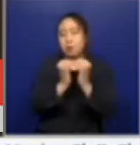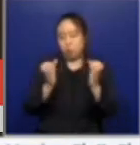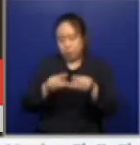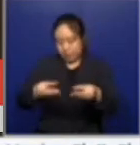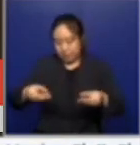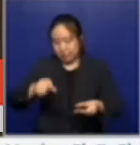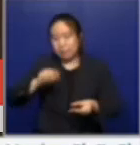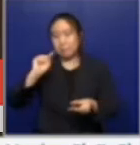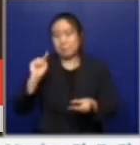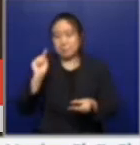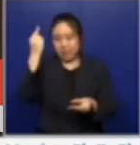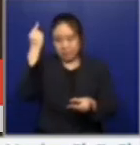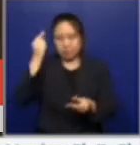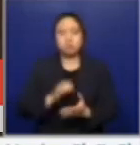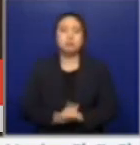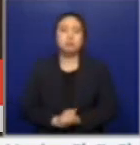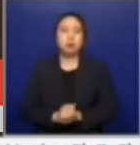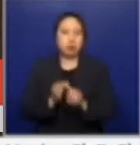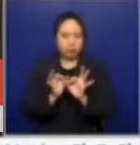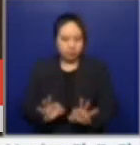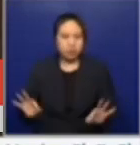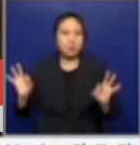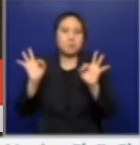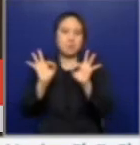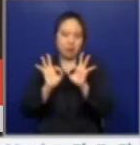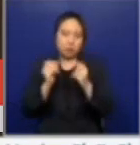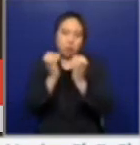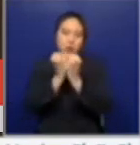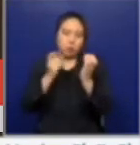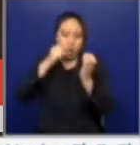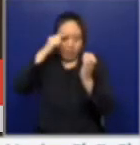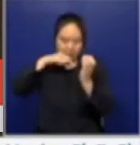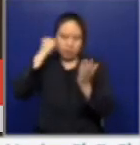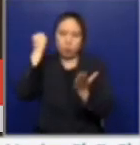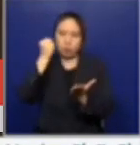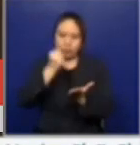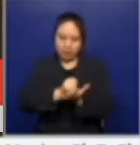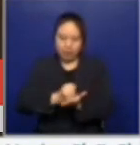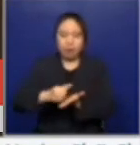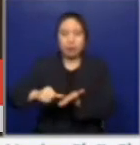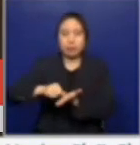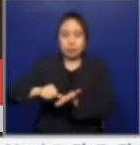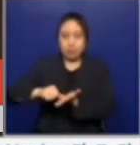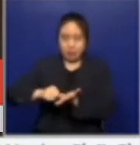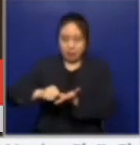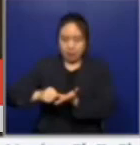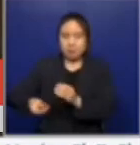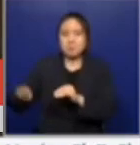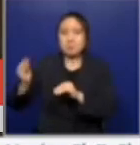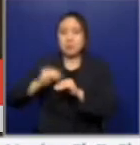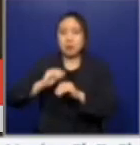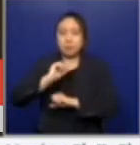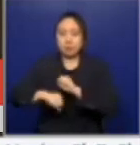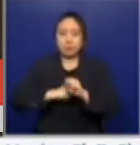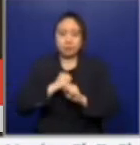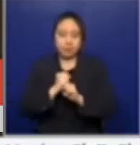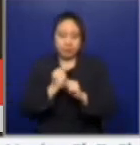หม่จึงจำเป็นต้องตรารัฐธรรมนูญแห่งราชอาณาจักรไทยแก้ไขเพิ่มเติมพุทธศักราช